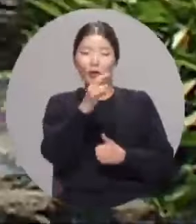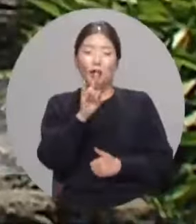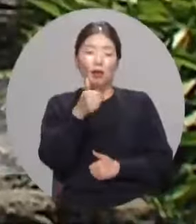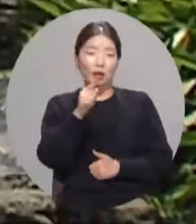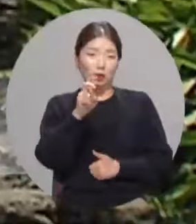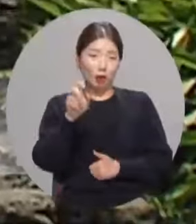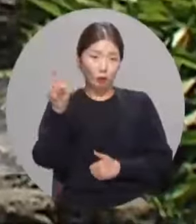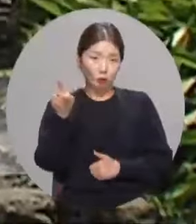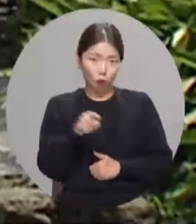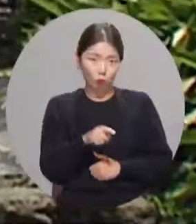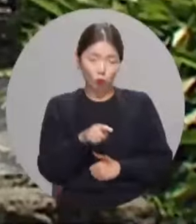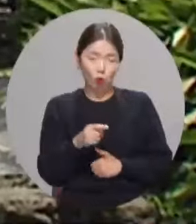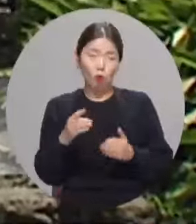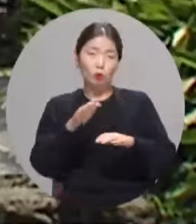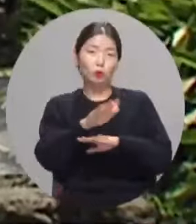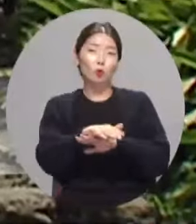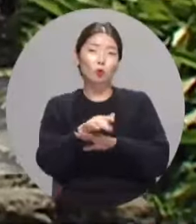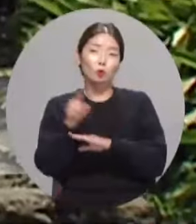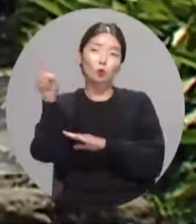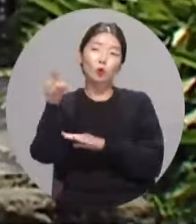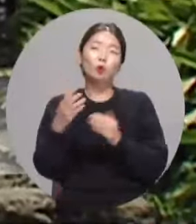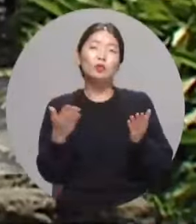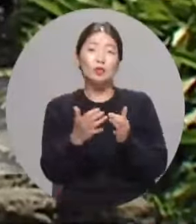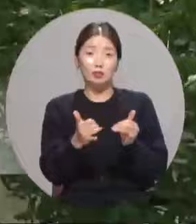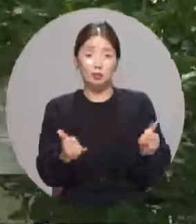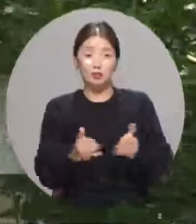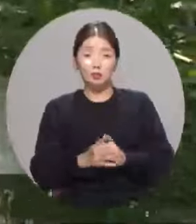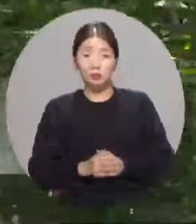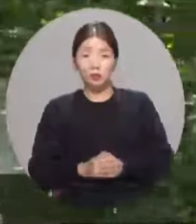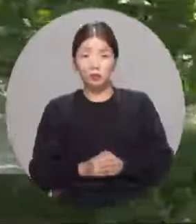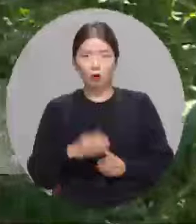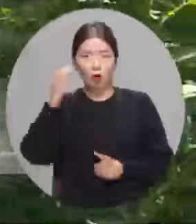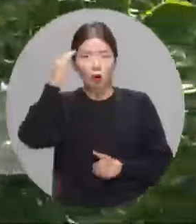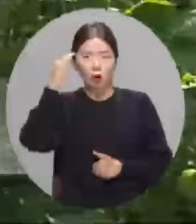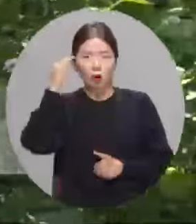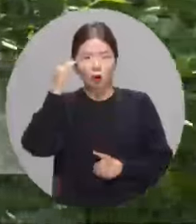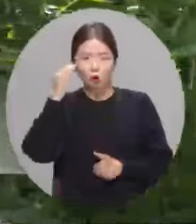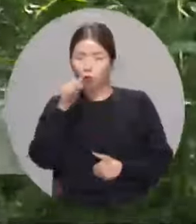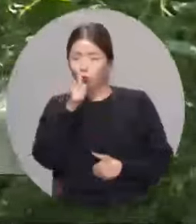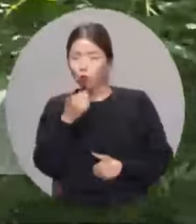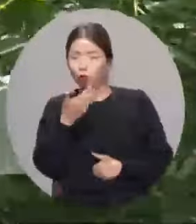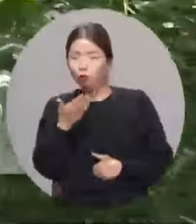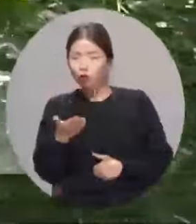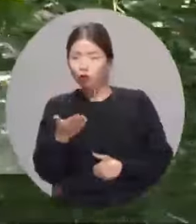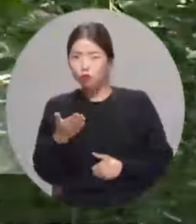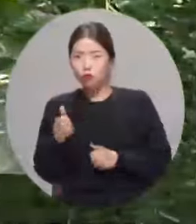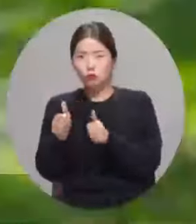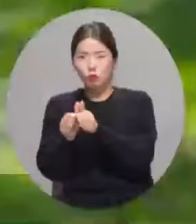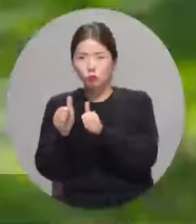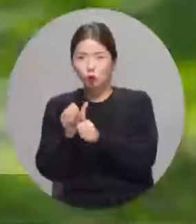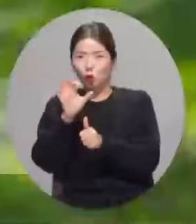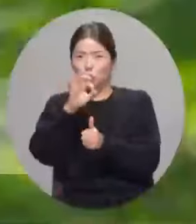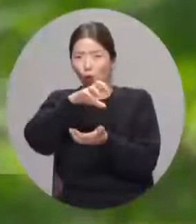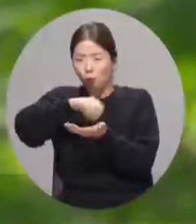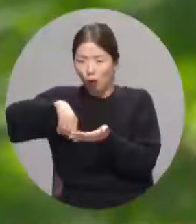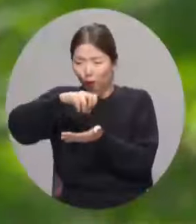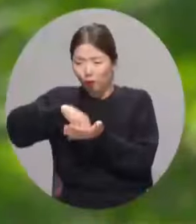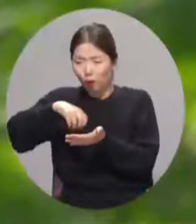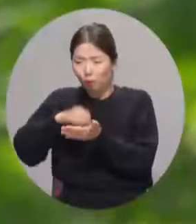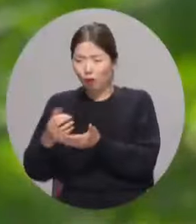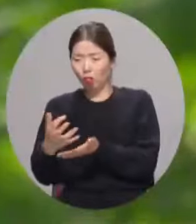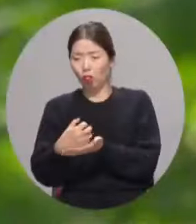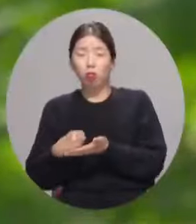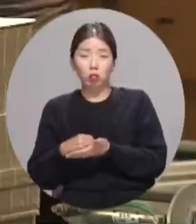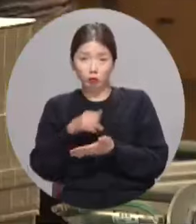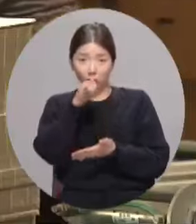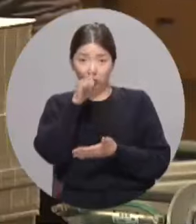해남군으로 파견 온 농촌 외국인 계절 노동자들. 한국행을 알선해준 브로커가 급여를 가로챘다는